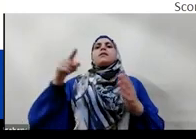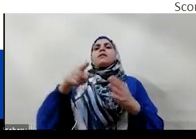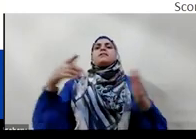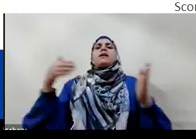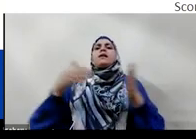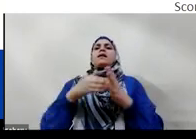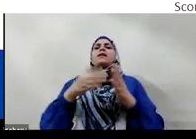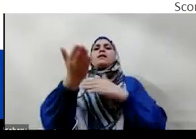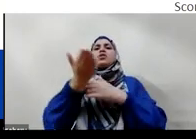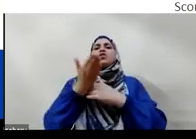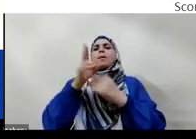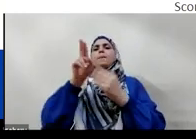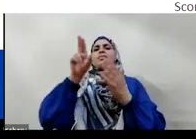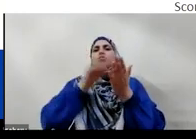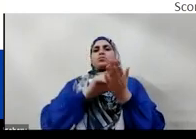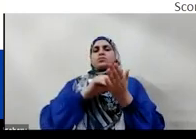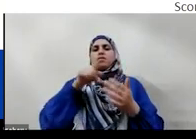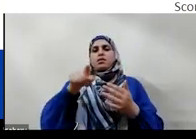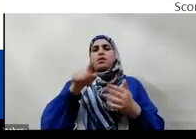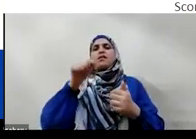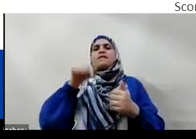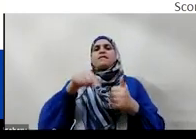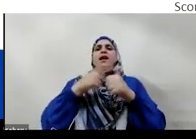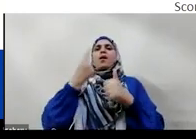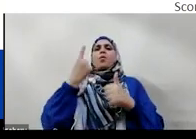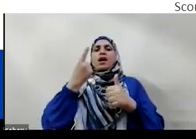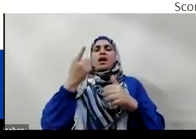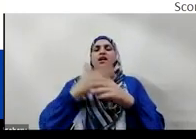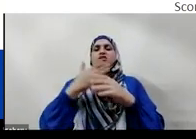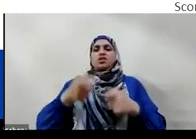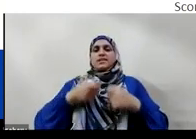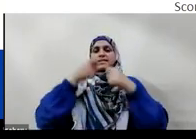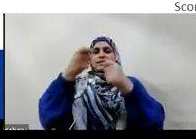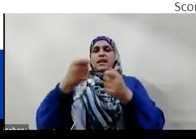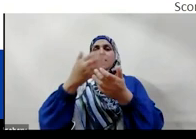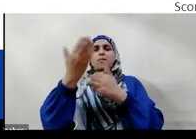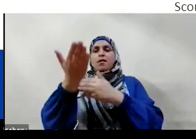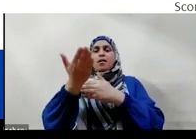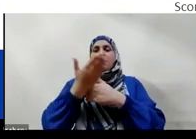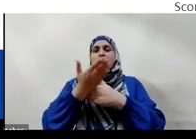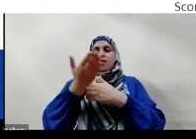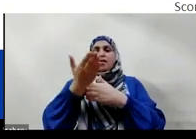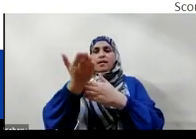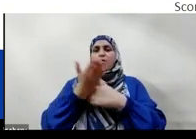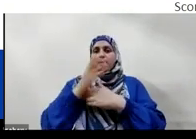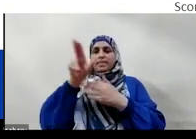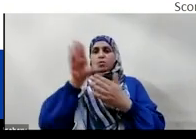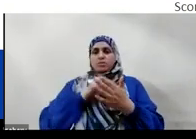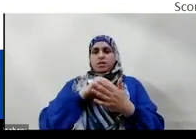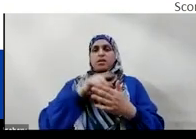Recommendations دي بقى أول طريقة علشان أسلم بيها Recommendation Letter. أنا في Recommendation Letters